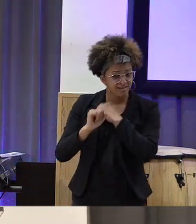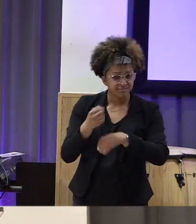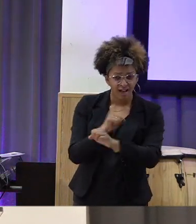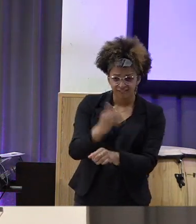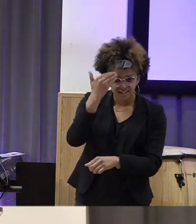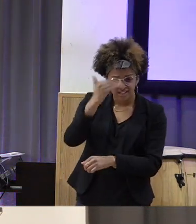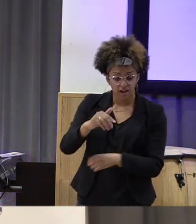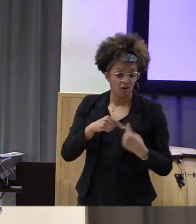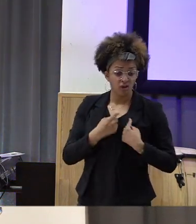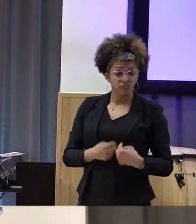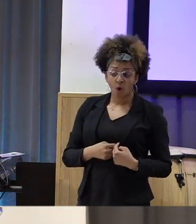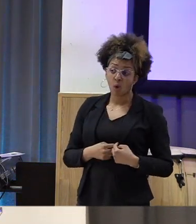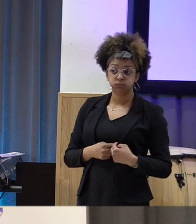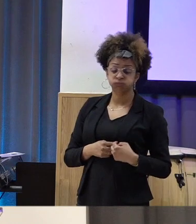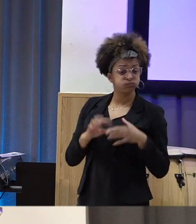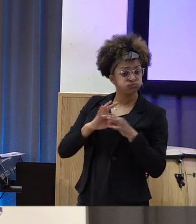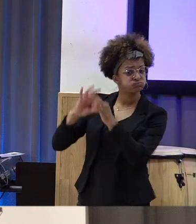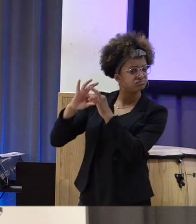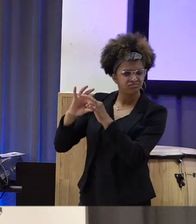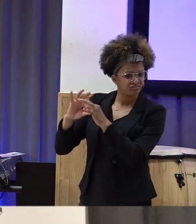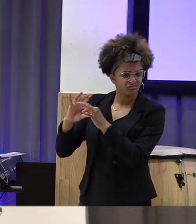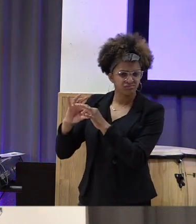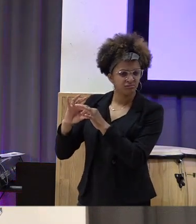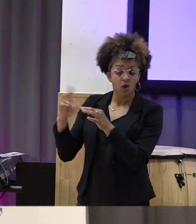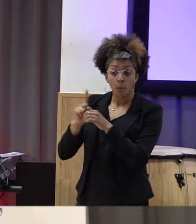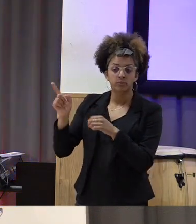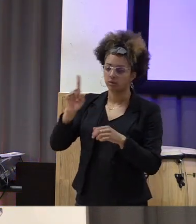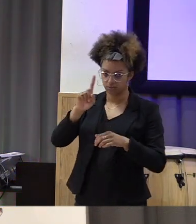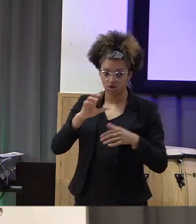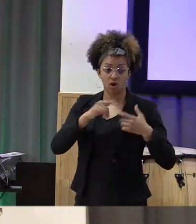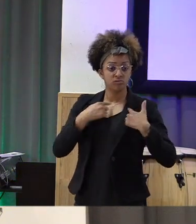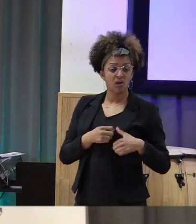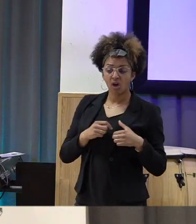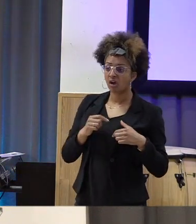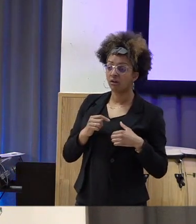son cœur n'était pas touché à la pensée de son retour.